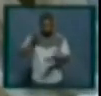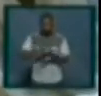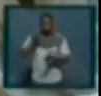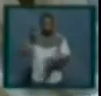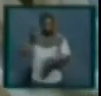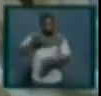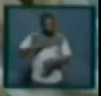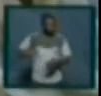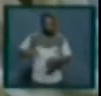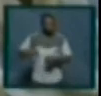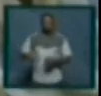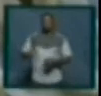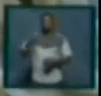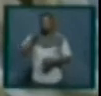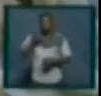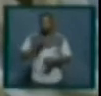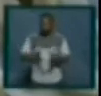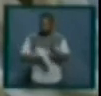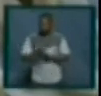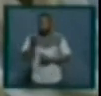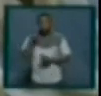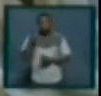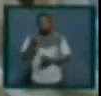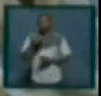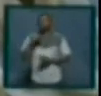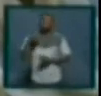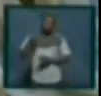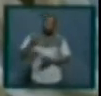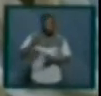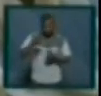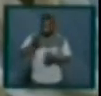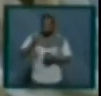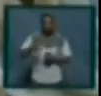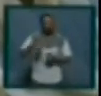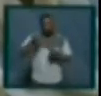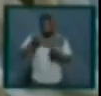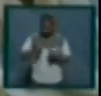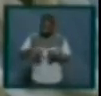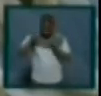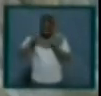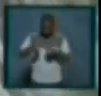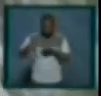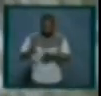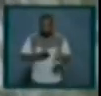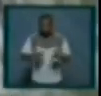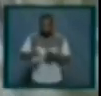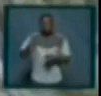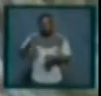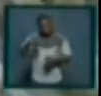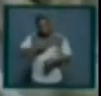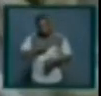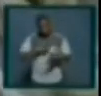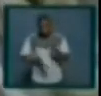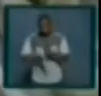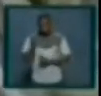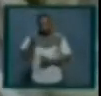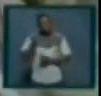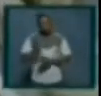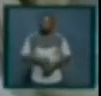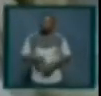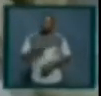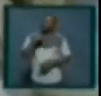a convaincu. Je suis allé le voir, on a discuté et bon, il m'a convaincu. Ce que j'avais comme peur